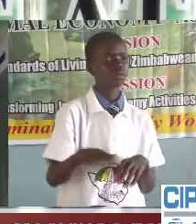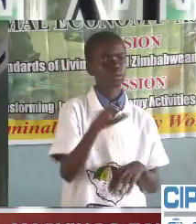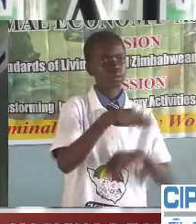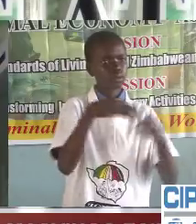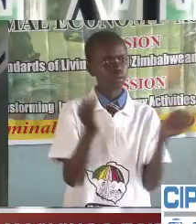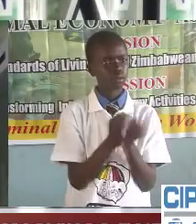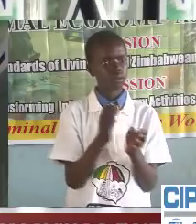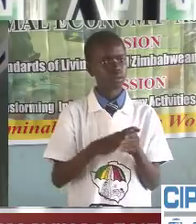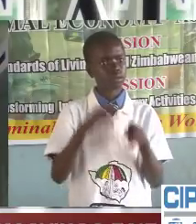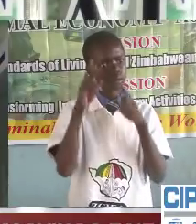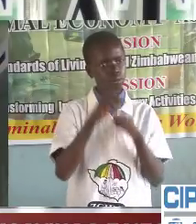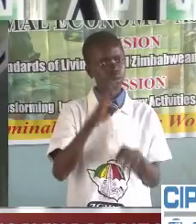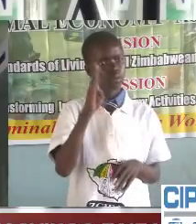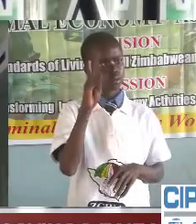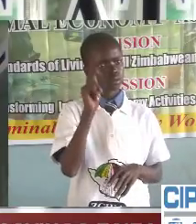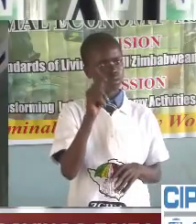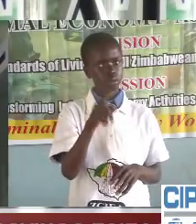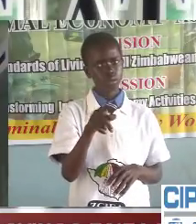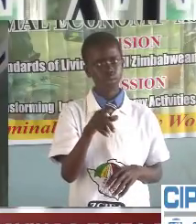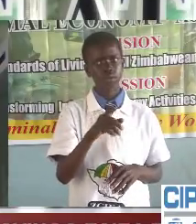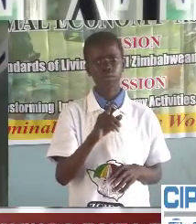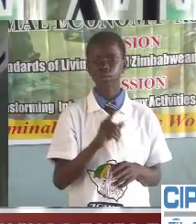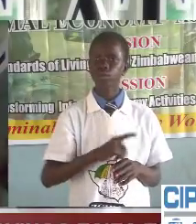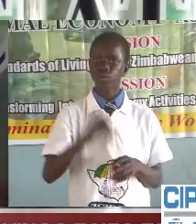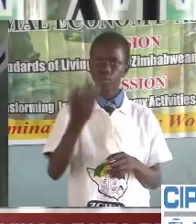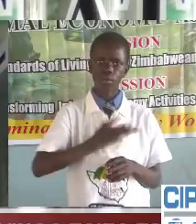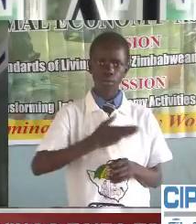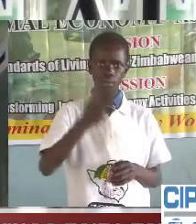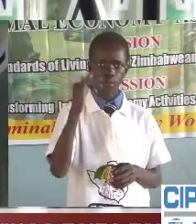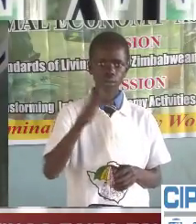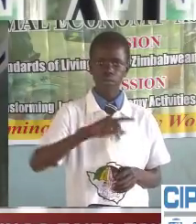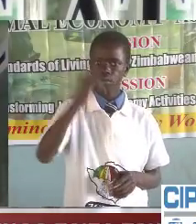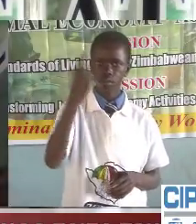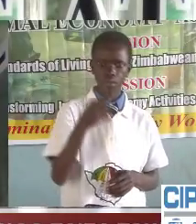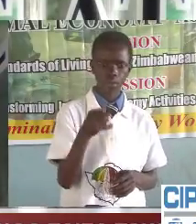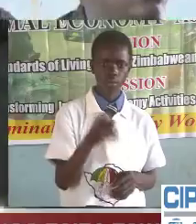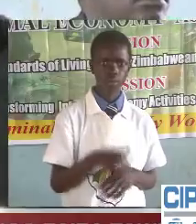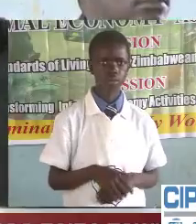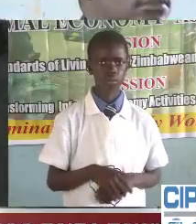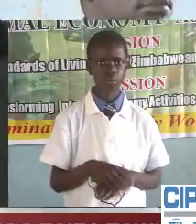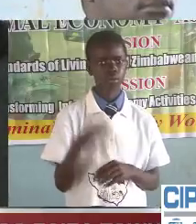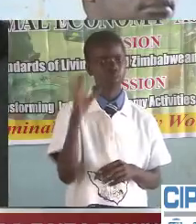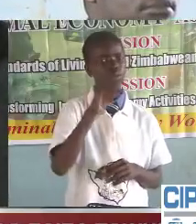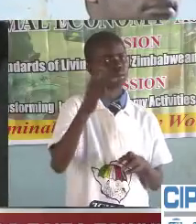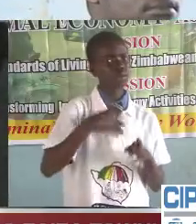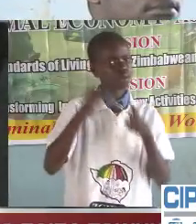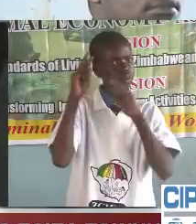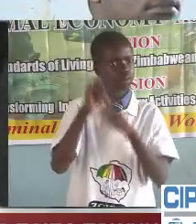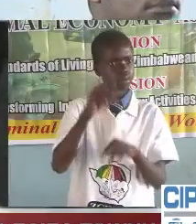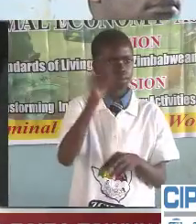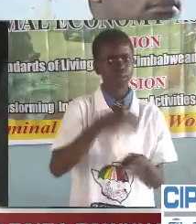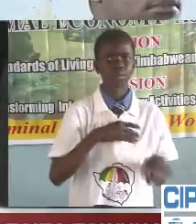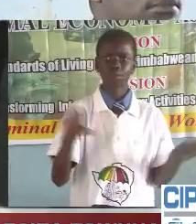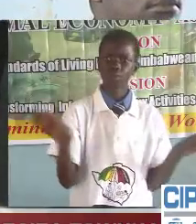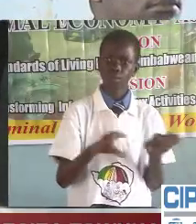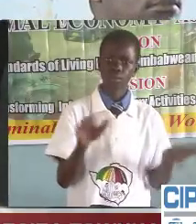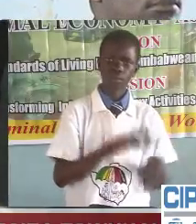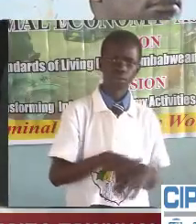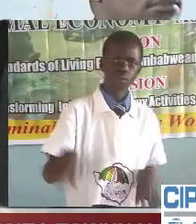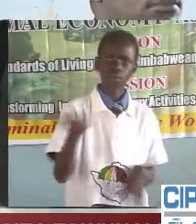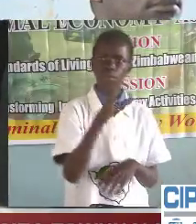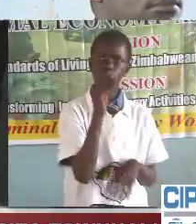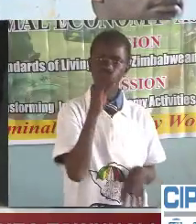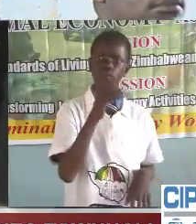track, because chandiri kunyaya kushuvira is the social development of the public and also